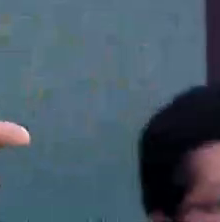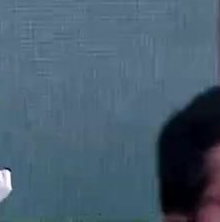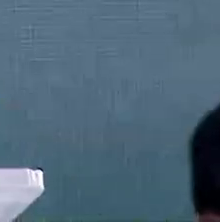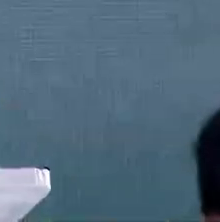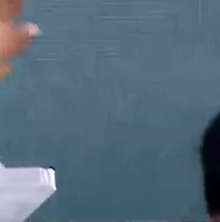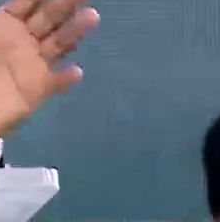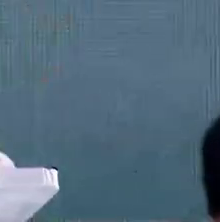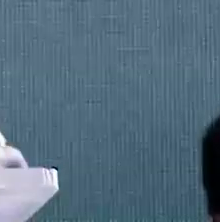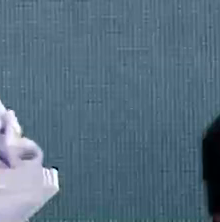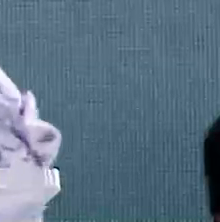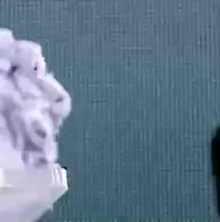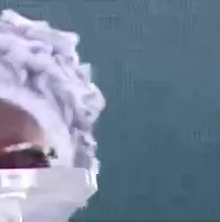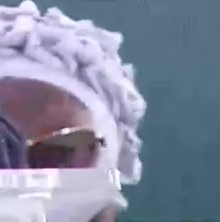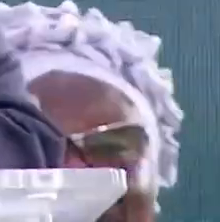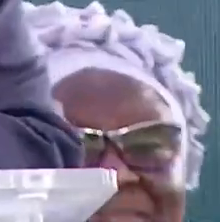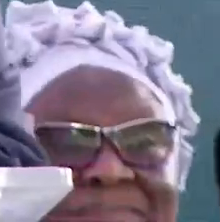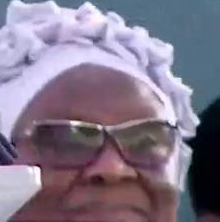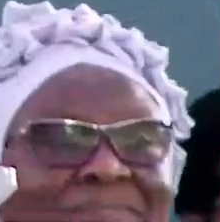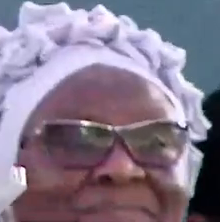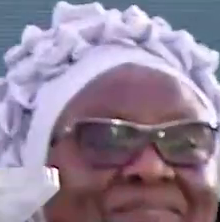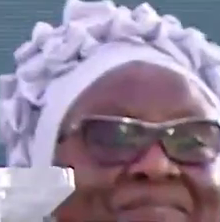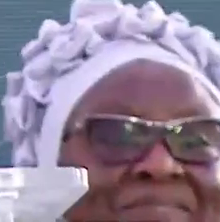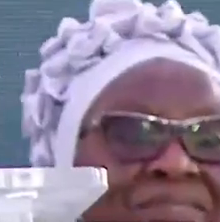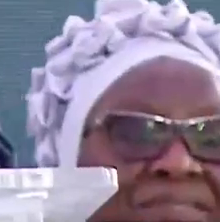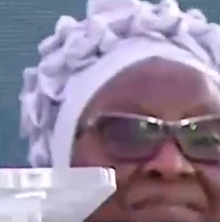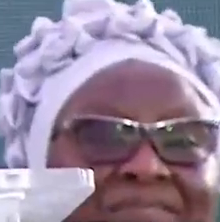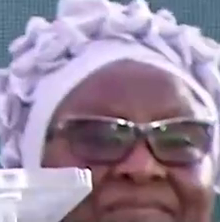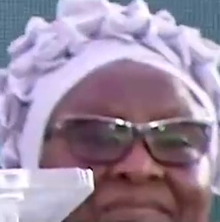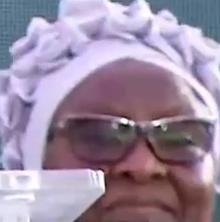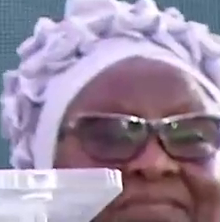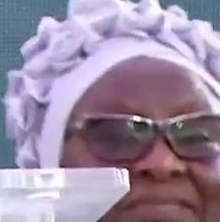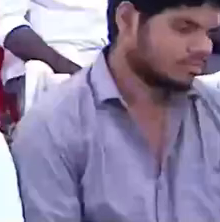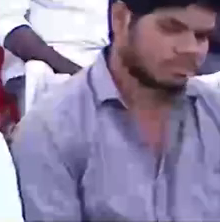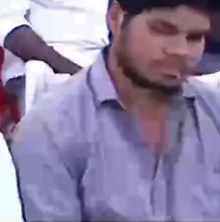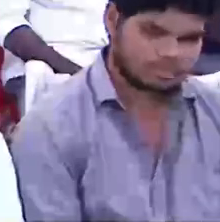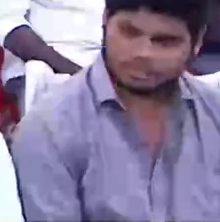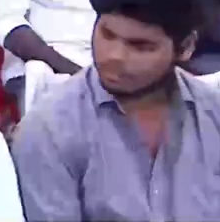Et c'est ma joie de voir plusieurs jeunes transformés pour le Seigneur.